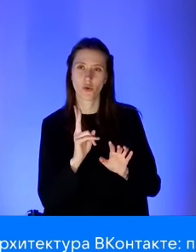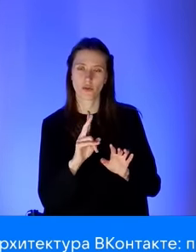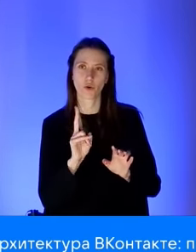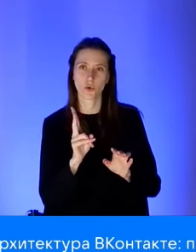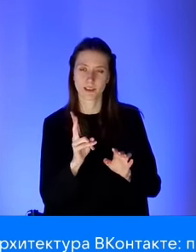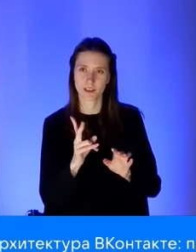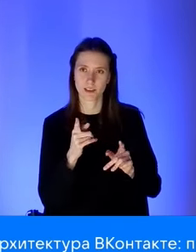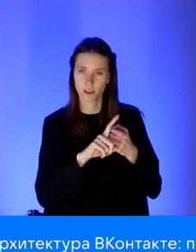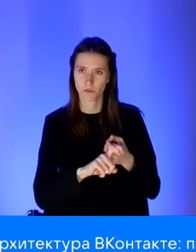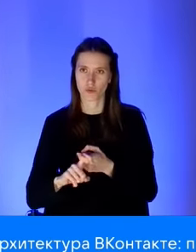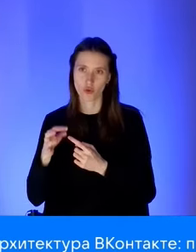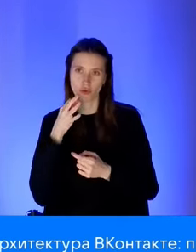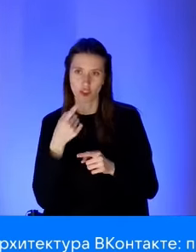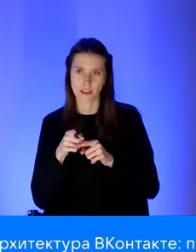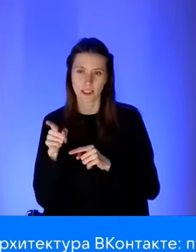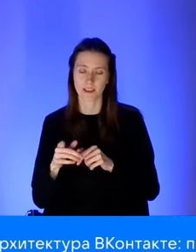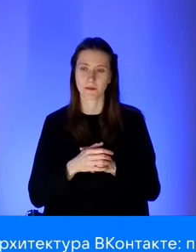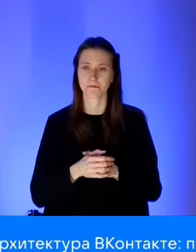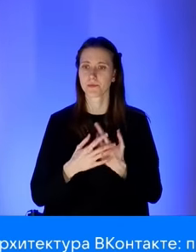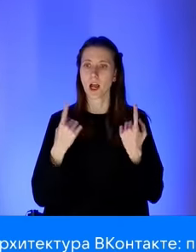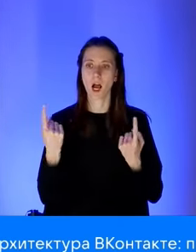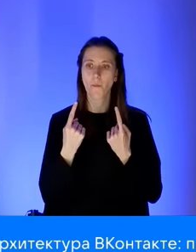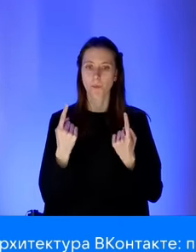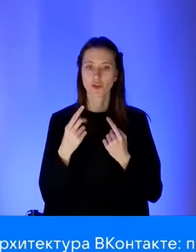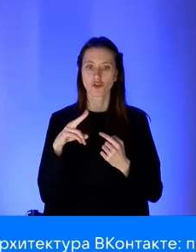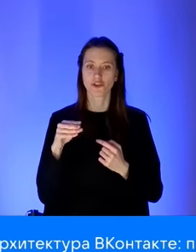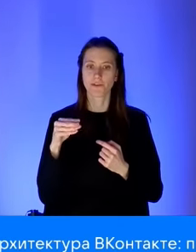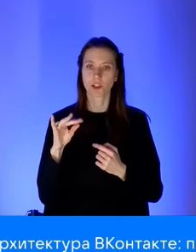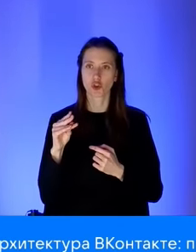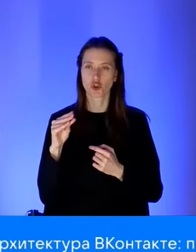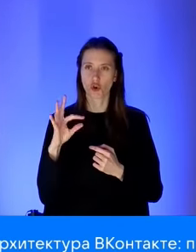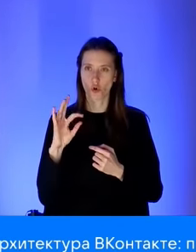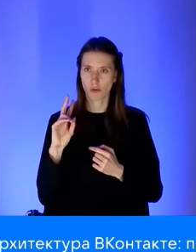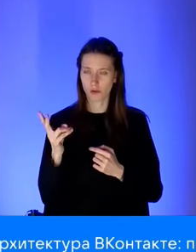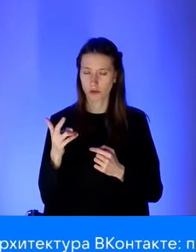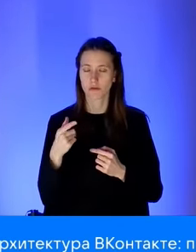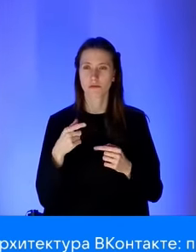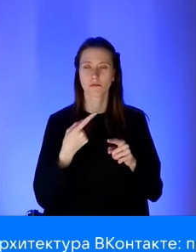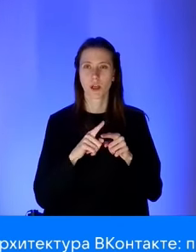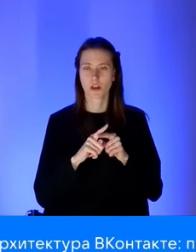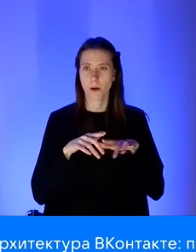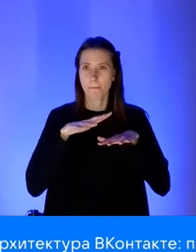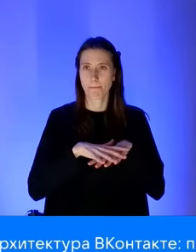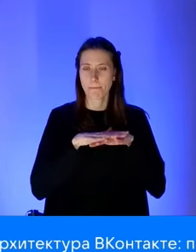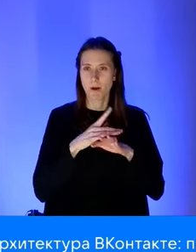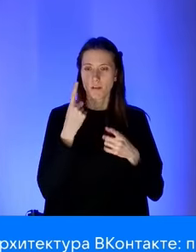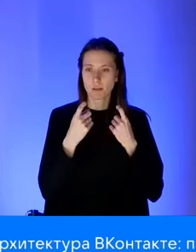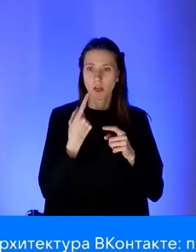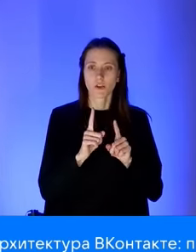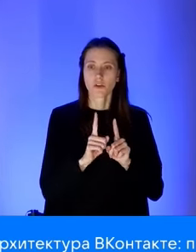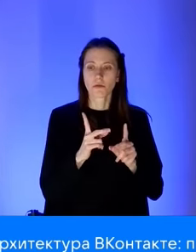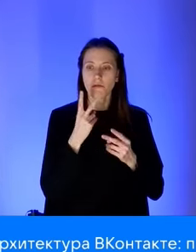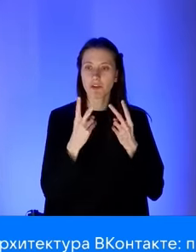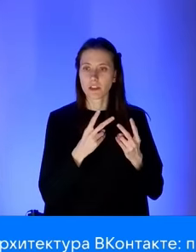типичный движок он выглядит Как некоторый сетевой реактор на вход некоторые который у нас